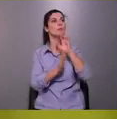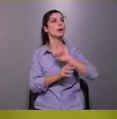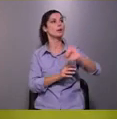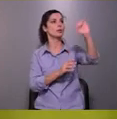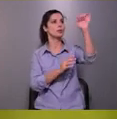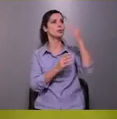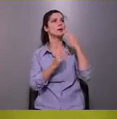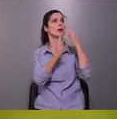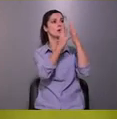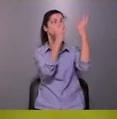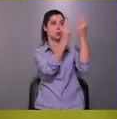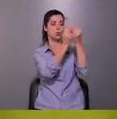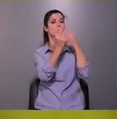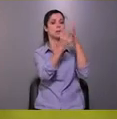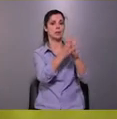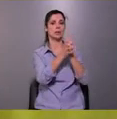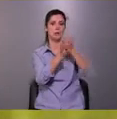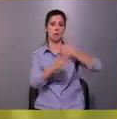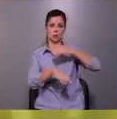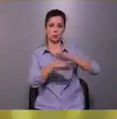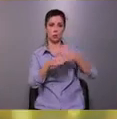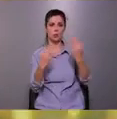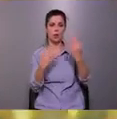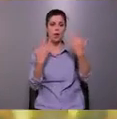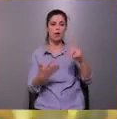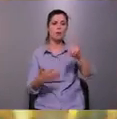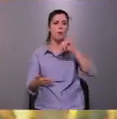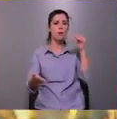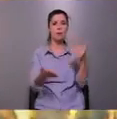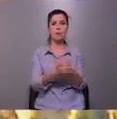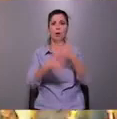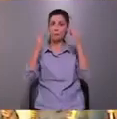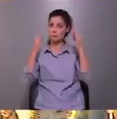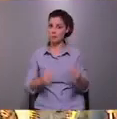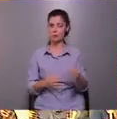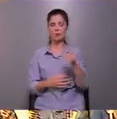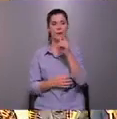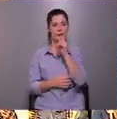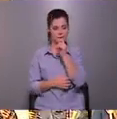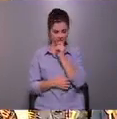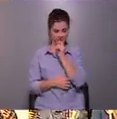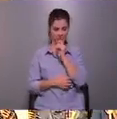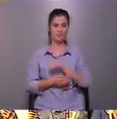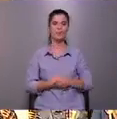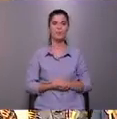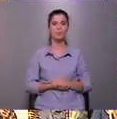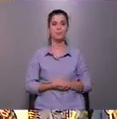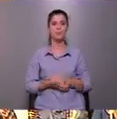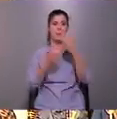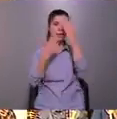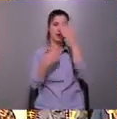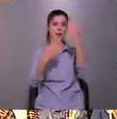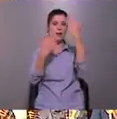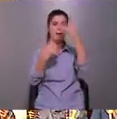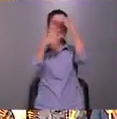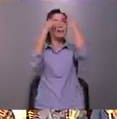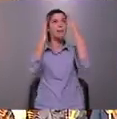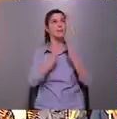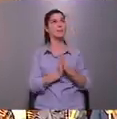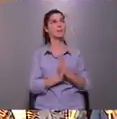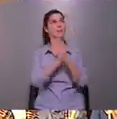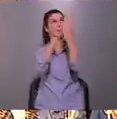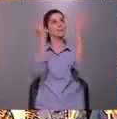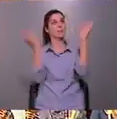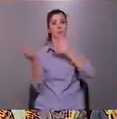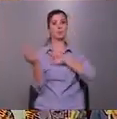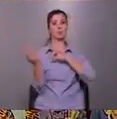Deus, rogai por nós, pecadores, agora e na hora da nossa morte. Amém. Ave Maria, piena di